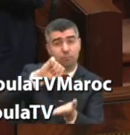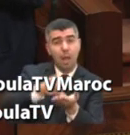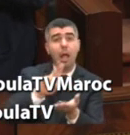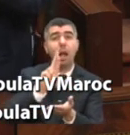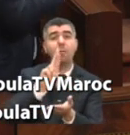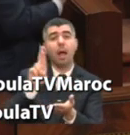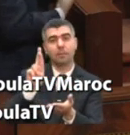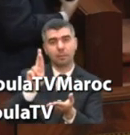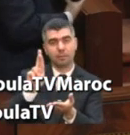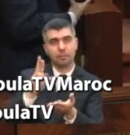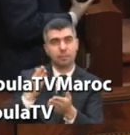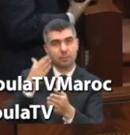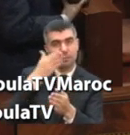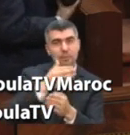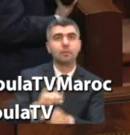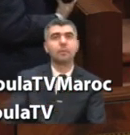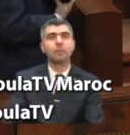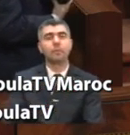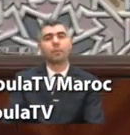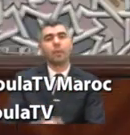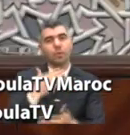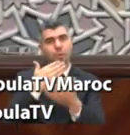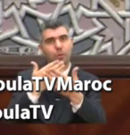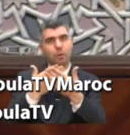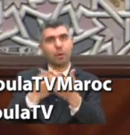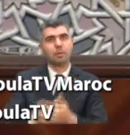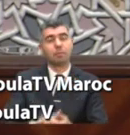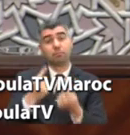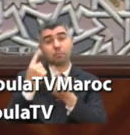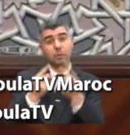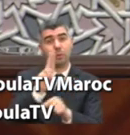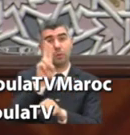الرباط كذلك. سيد شكراً الوزير. شكرا سيدة النائبة. هل من تعقيب إضافي؟